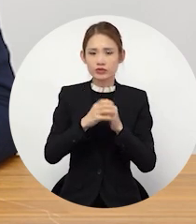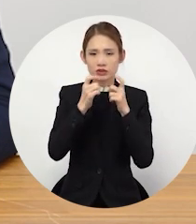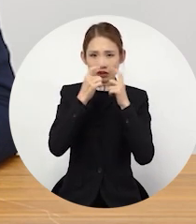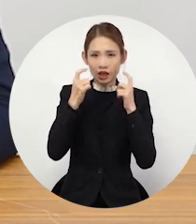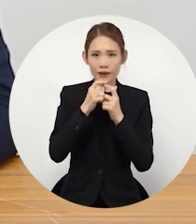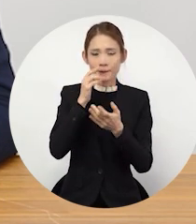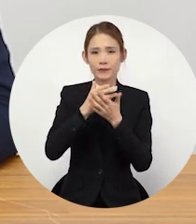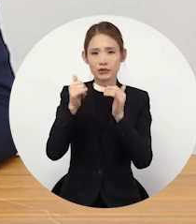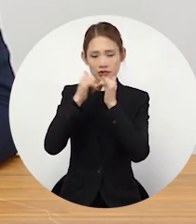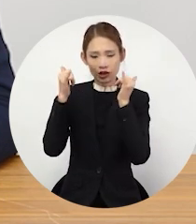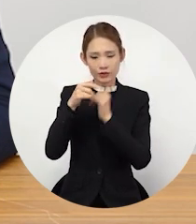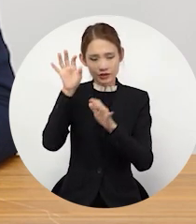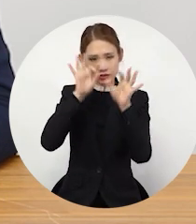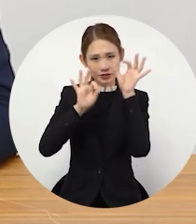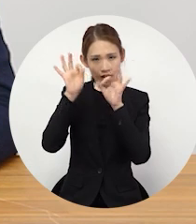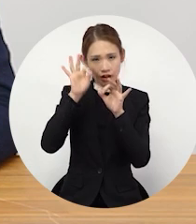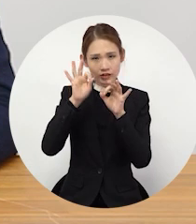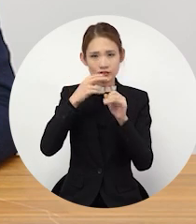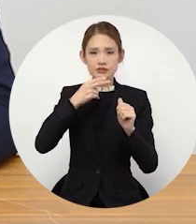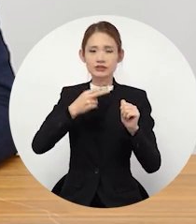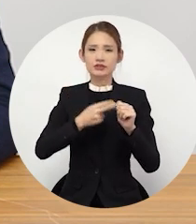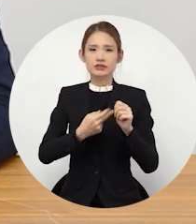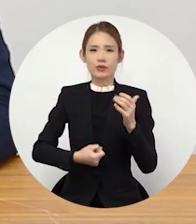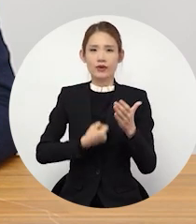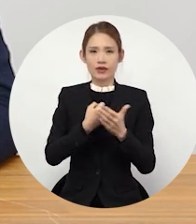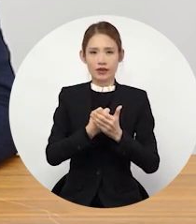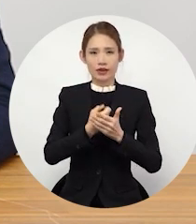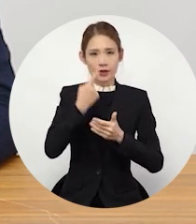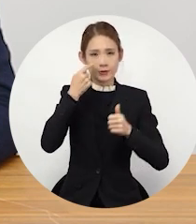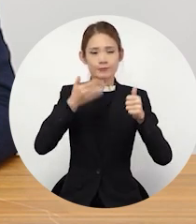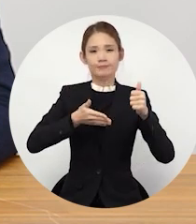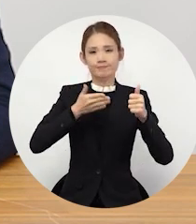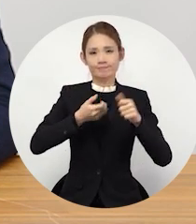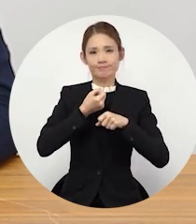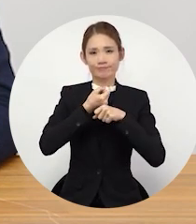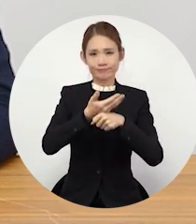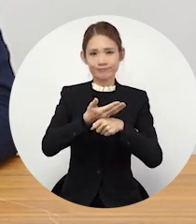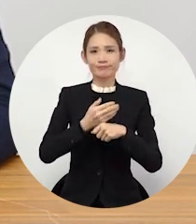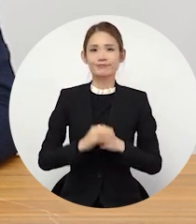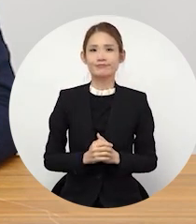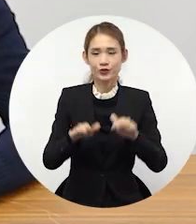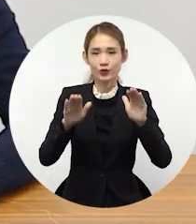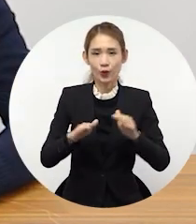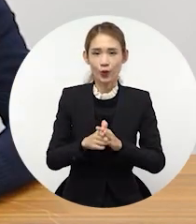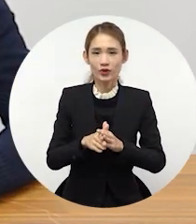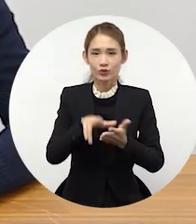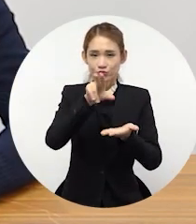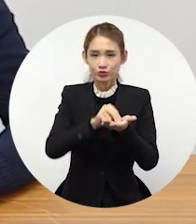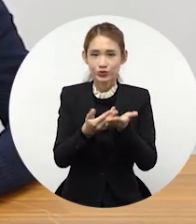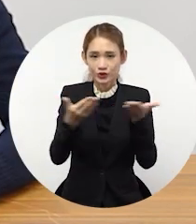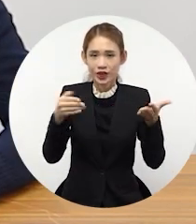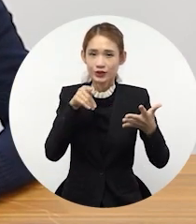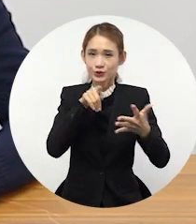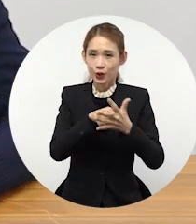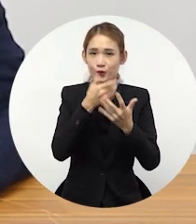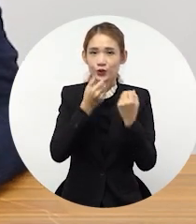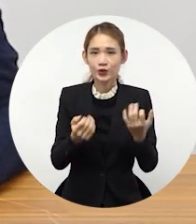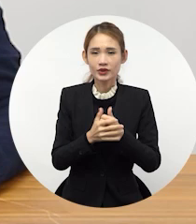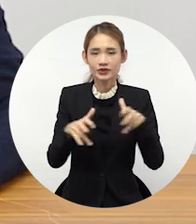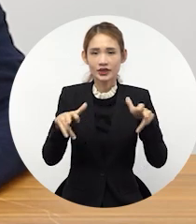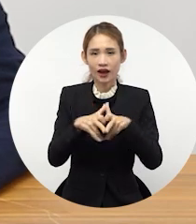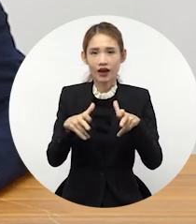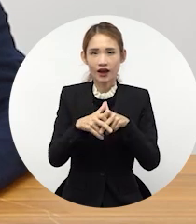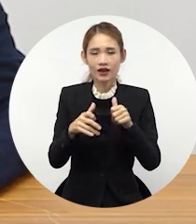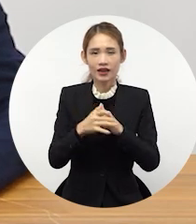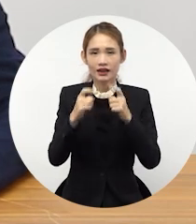장애의 원인을 개인이 아니라 사회에서 찾는 이런 시도가 좀 필요하다는 말씀을 좀 드려볼게요. 오늘 퀴즈쇼를 통해서 장애가